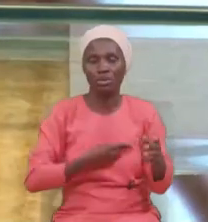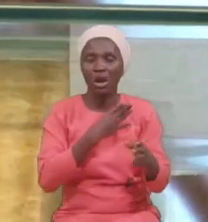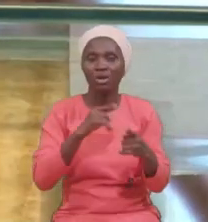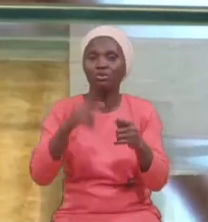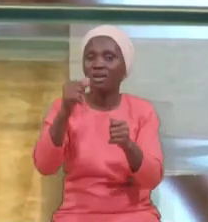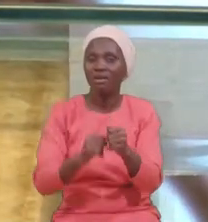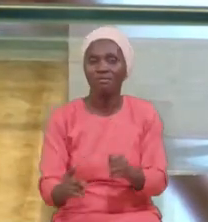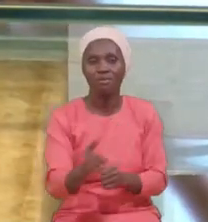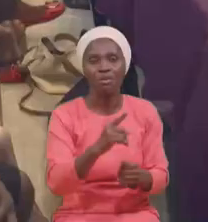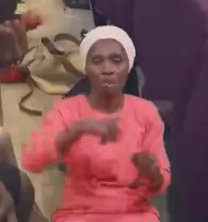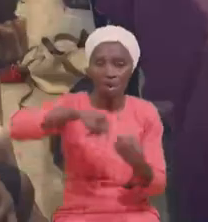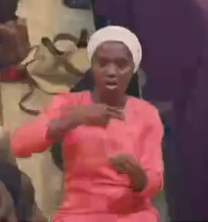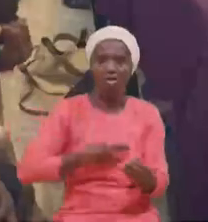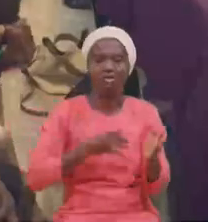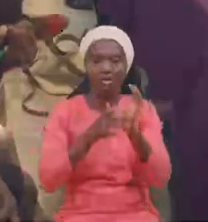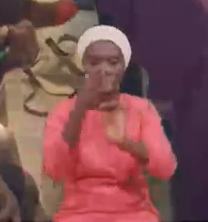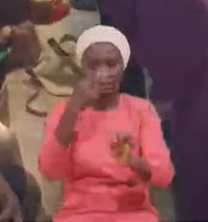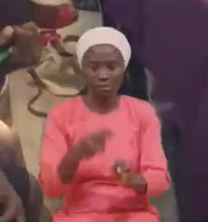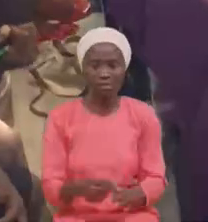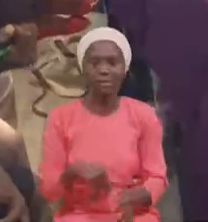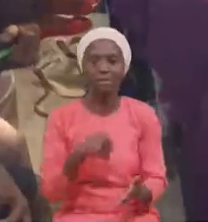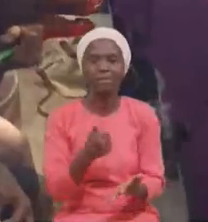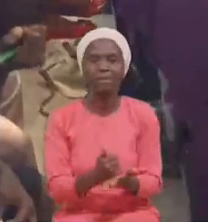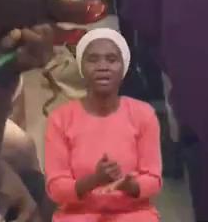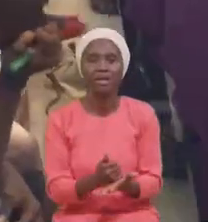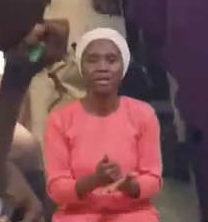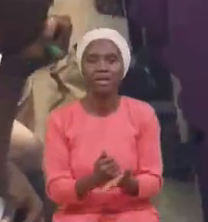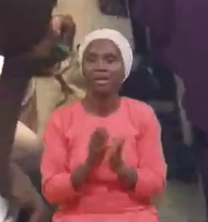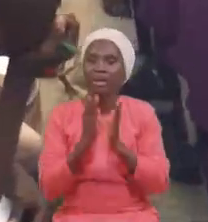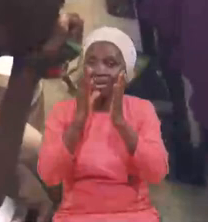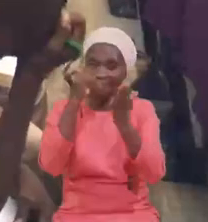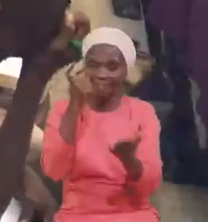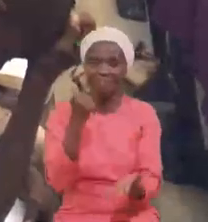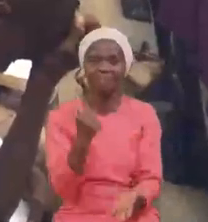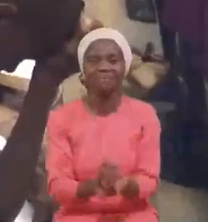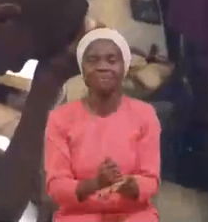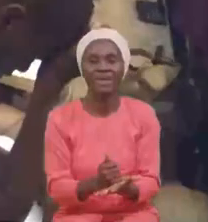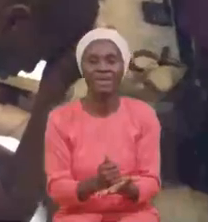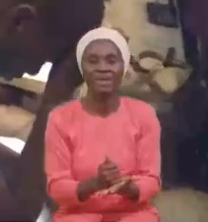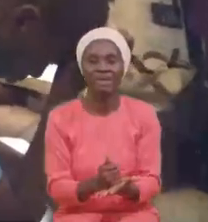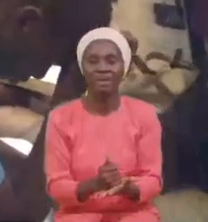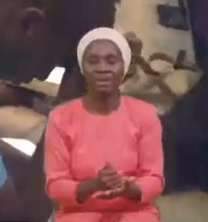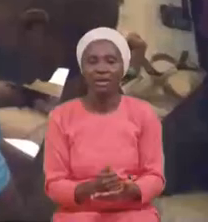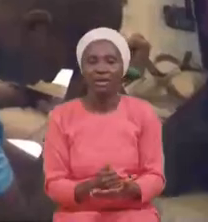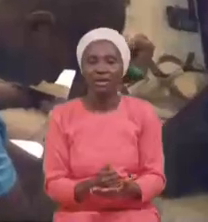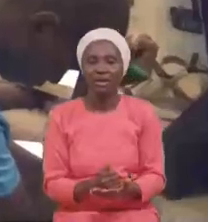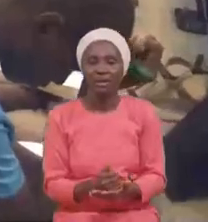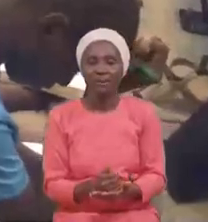nous et pour tout le monde autour de nous, au nom de Jésus-Christ. Quelqu'un dit Amen.